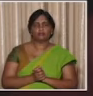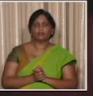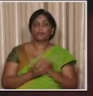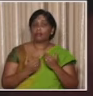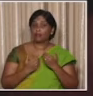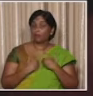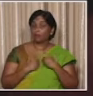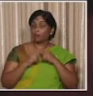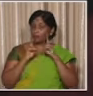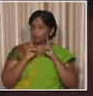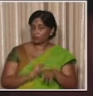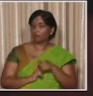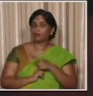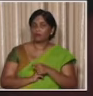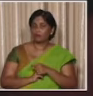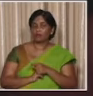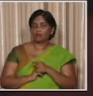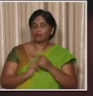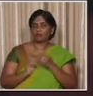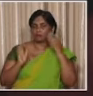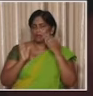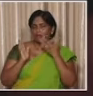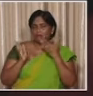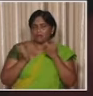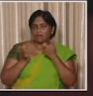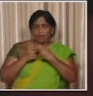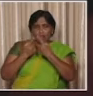අපි යන්නේ කාමරවලින් බිඳලා